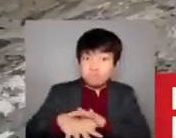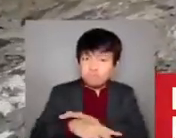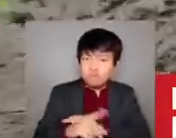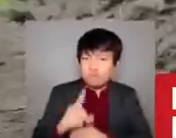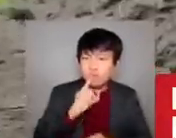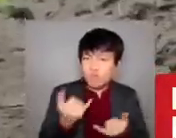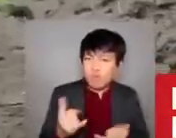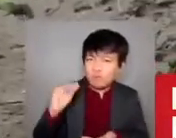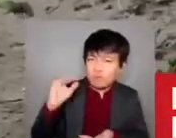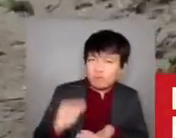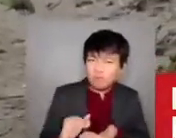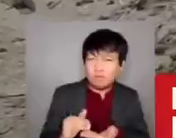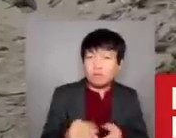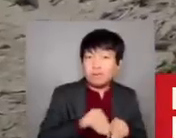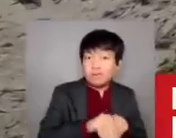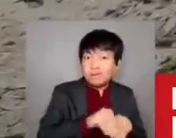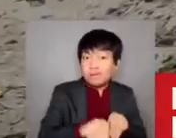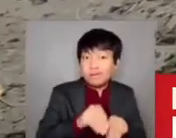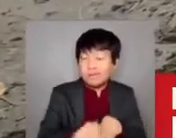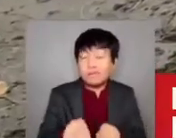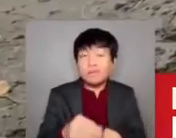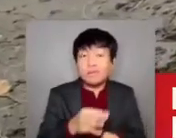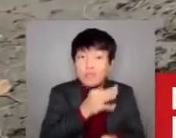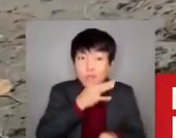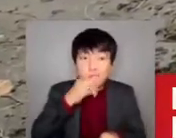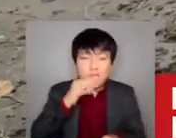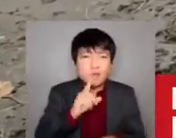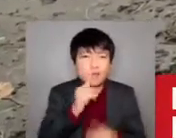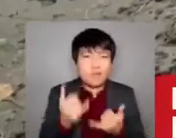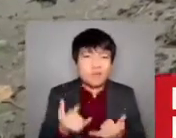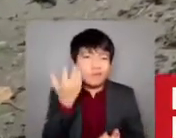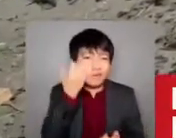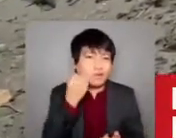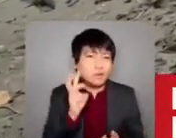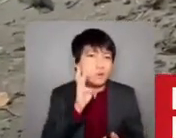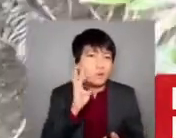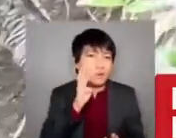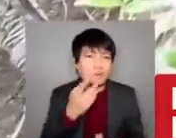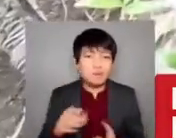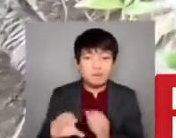makapag-supply ng tubig. Pati ang ilang tubo, wala na rin naibubugang tubig.